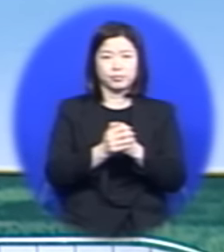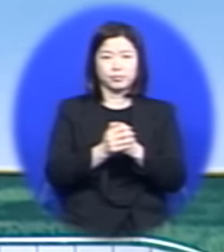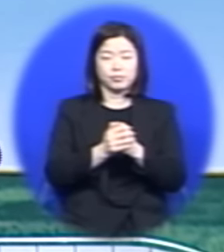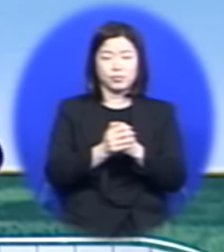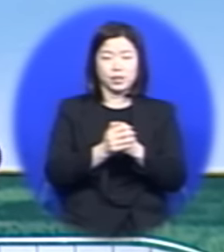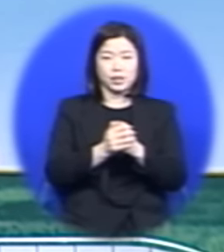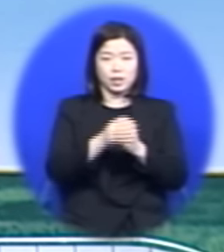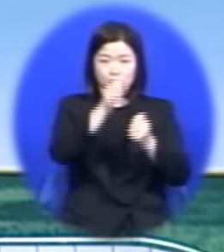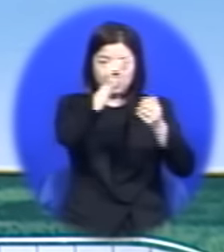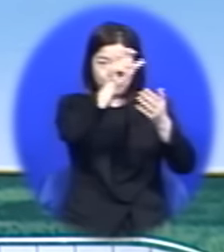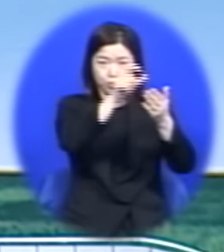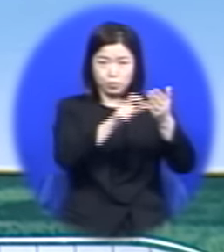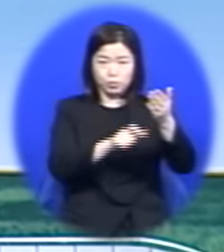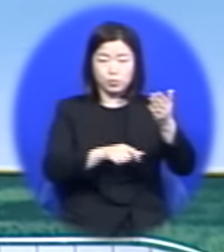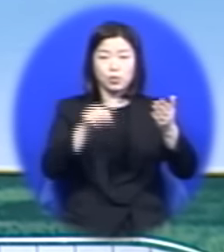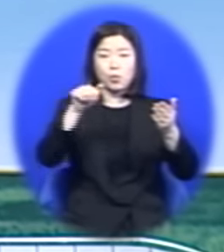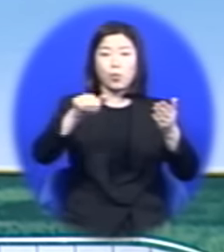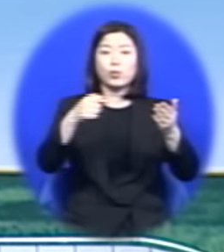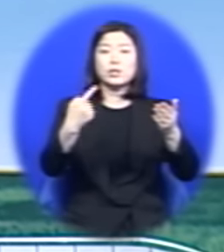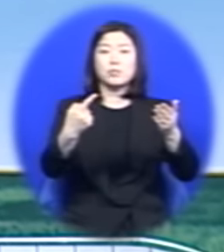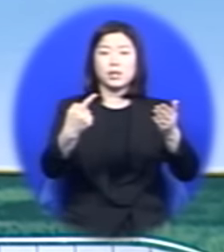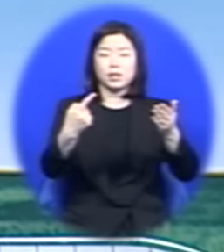무려 51번까지를 썼어요.